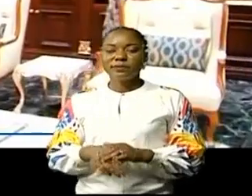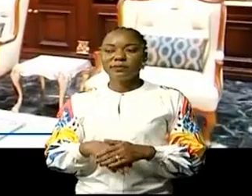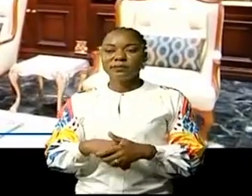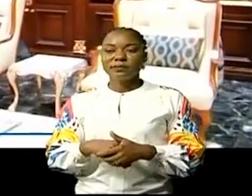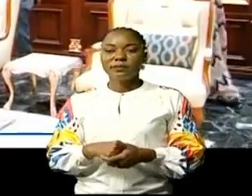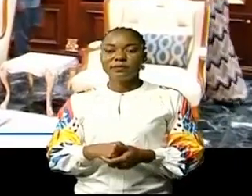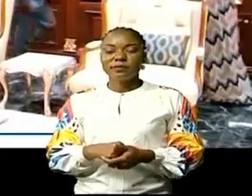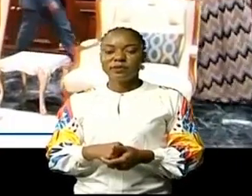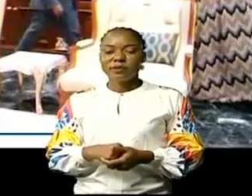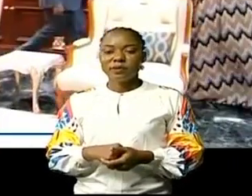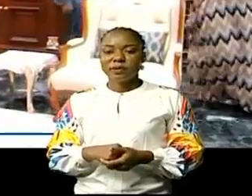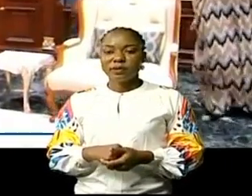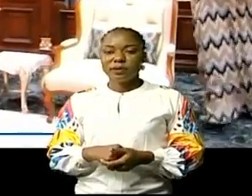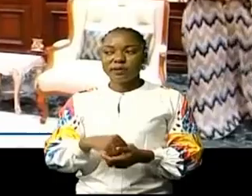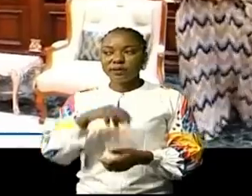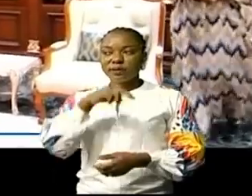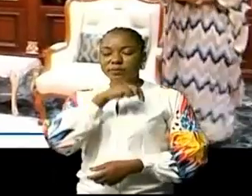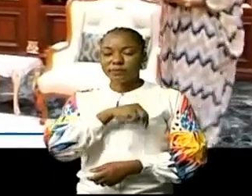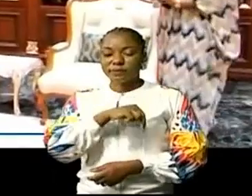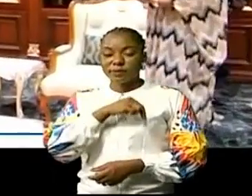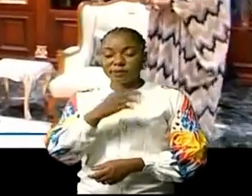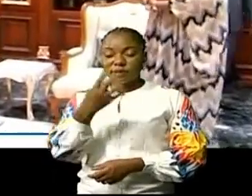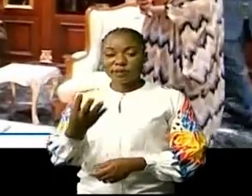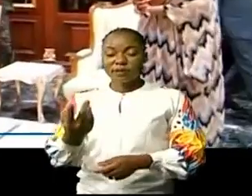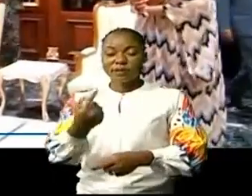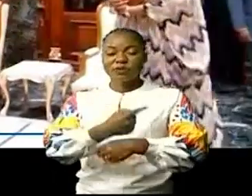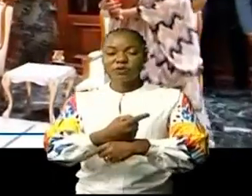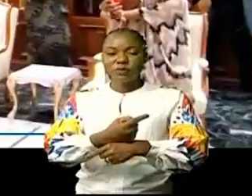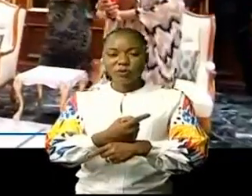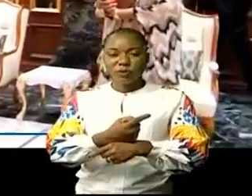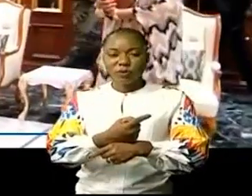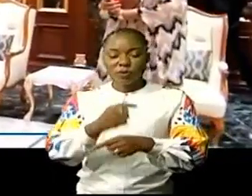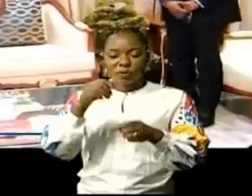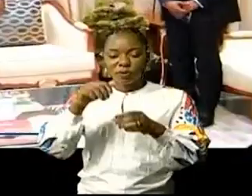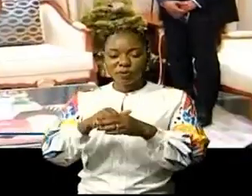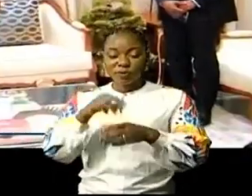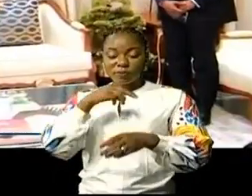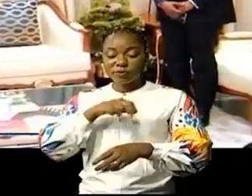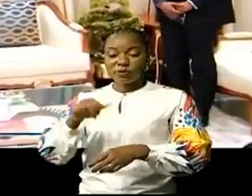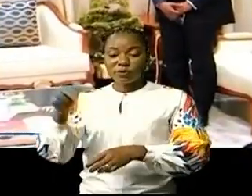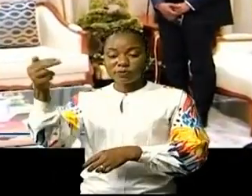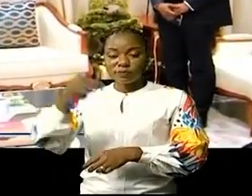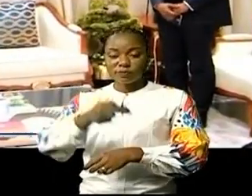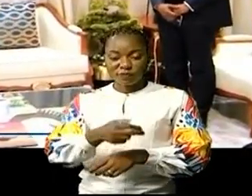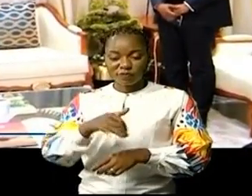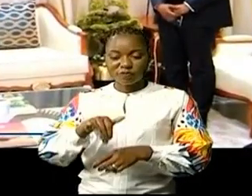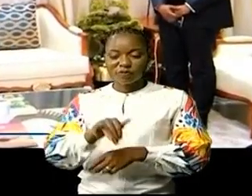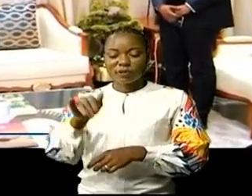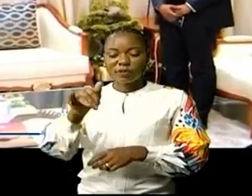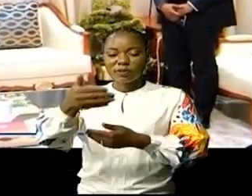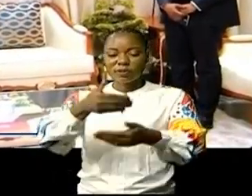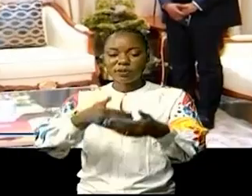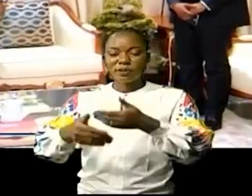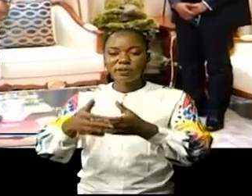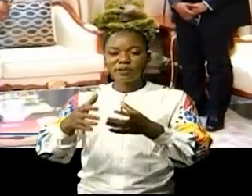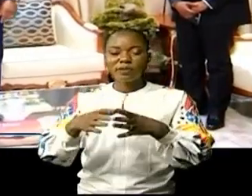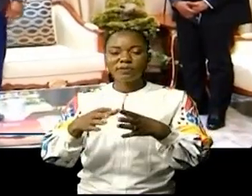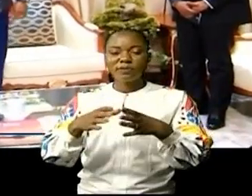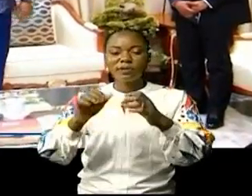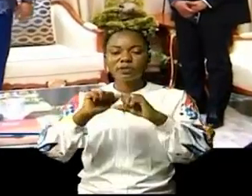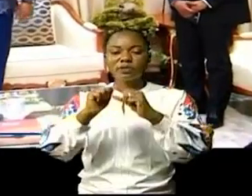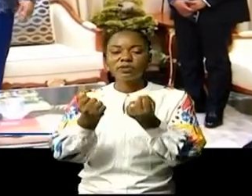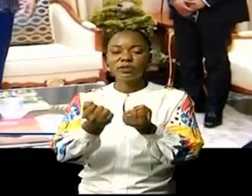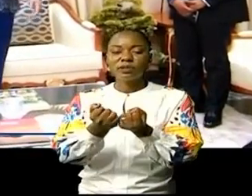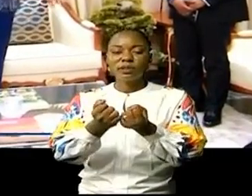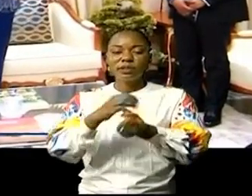Au terme d'une mission de 4 jours effectuée à Kinshasa, mission au cours de laquelle elle a eu des échanges avec la société